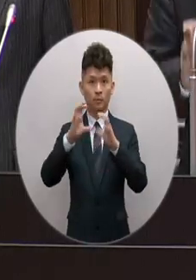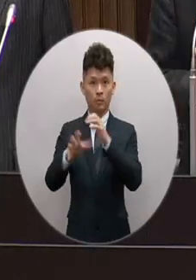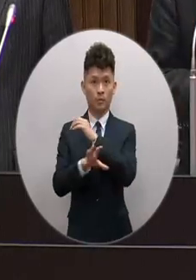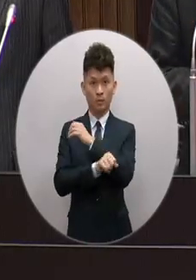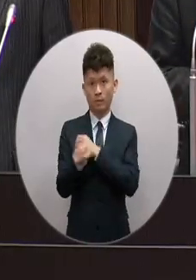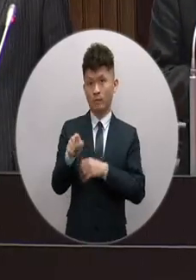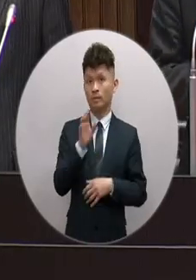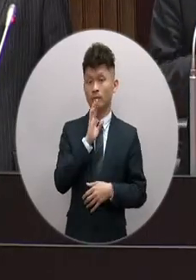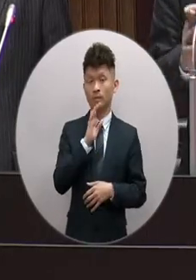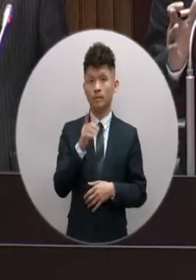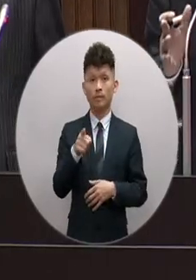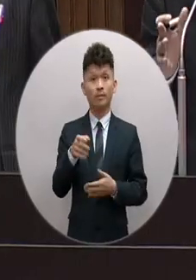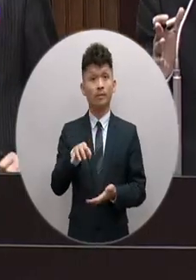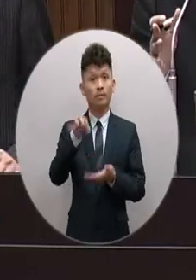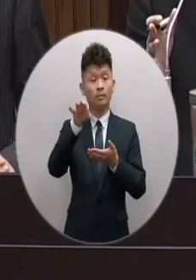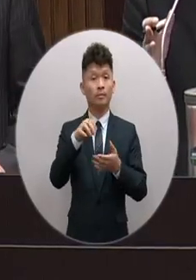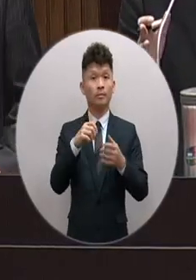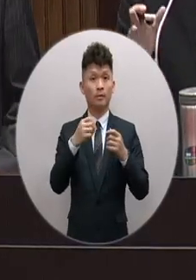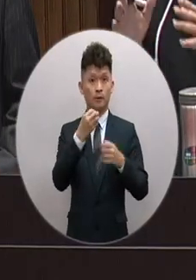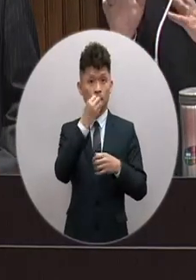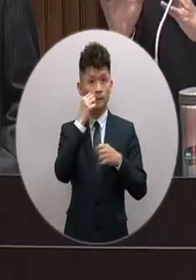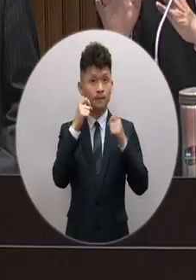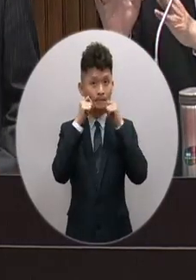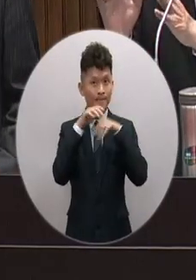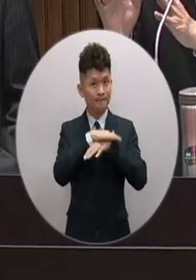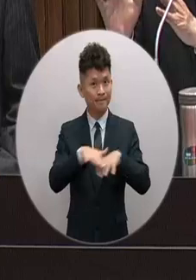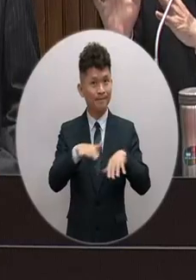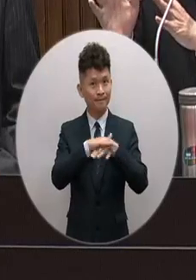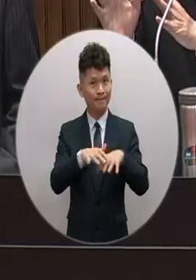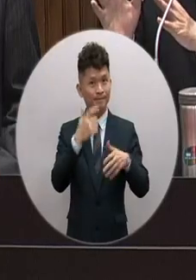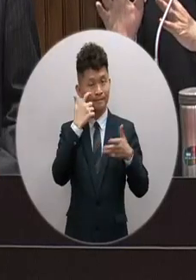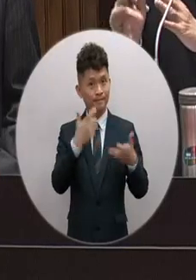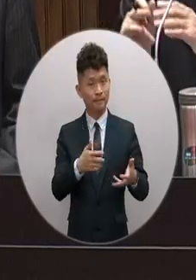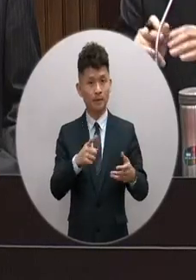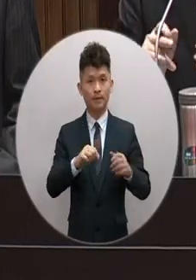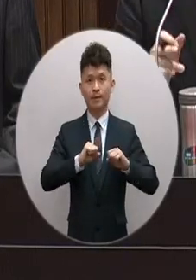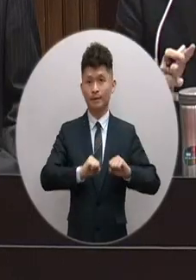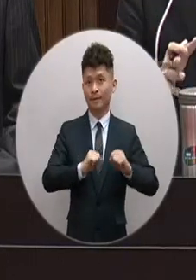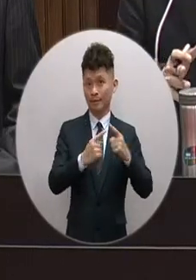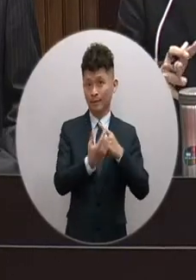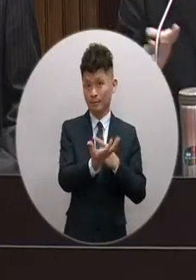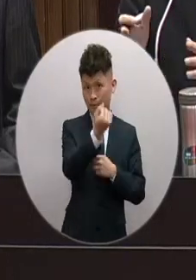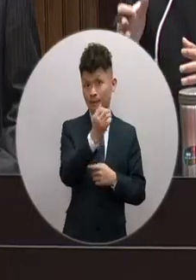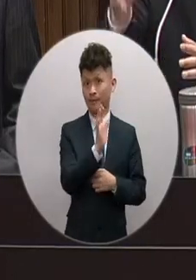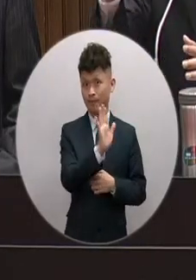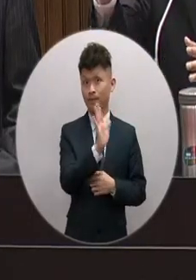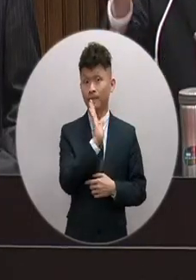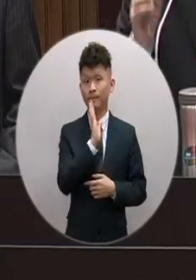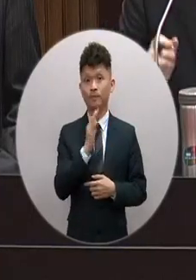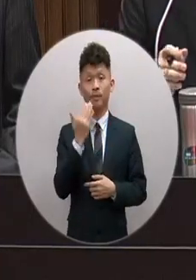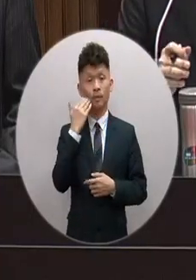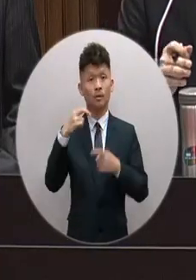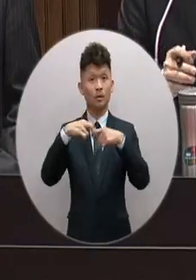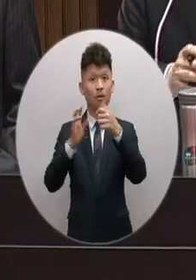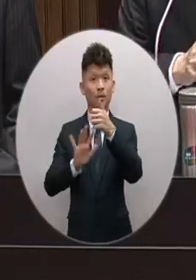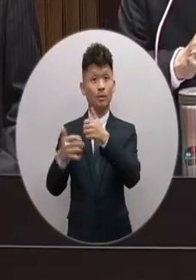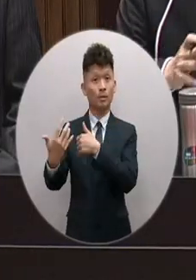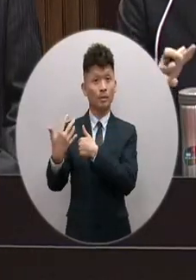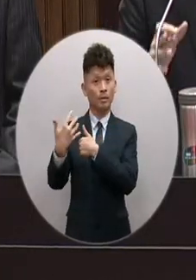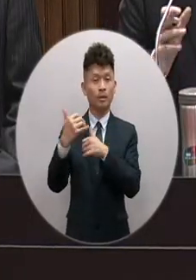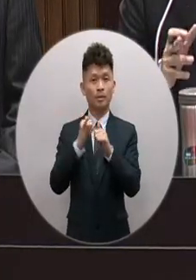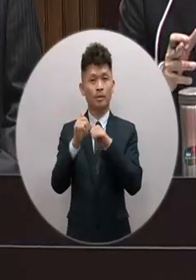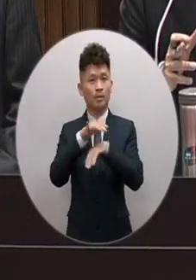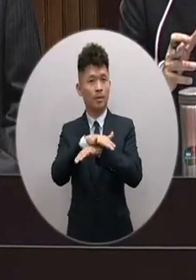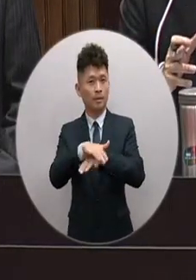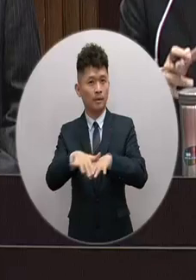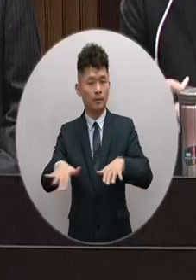吴委员所关心的食品的安全，这是属于健康人权嘛？也是讲，他拄啊李委员所质询的社会